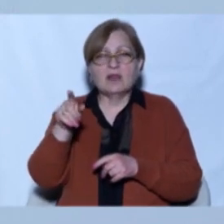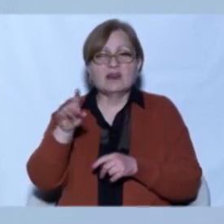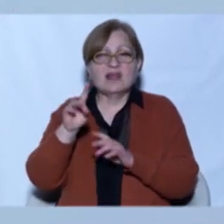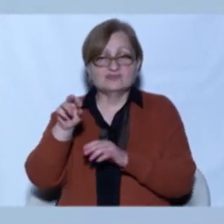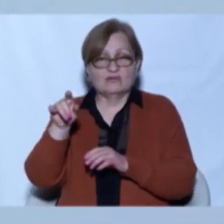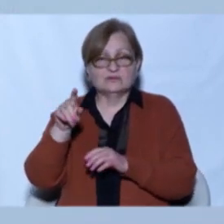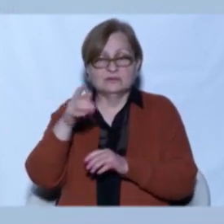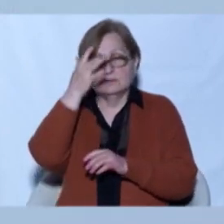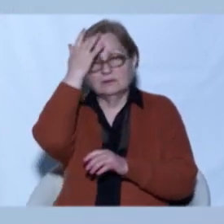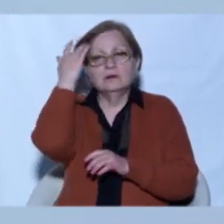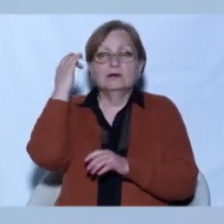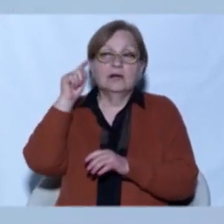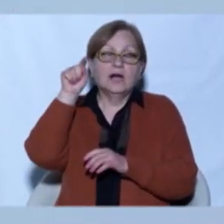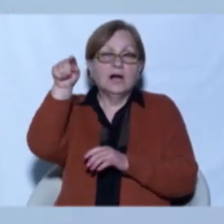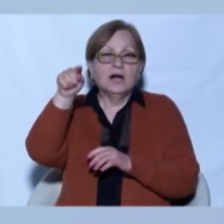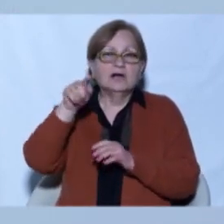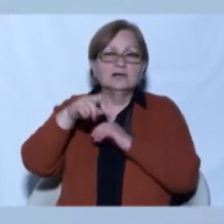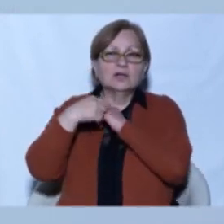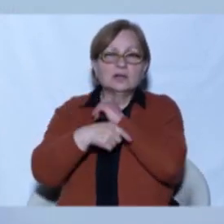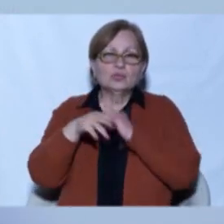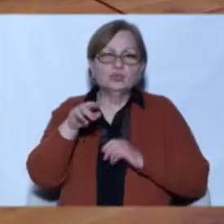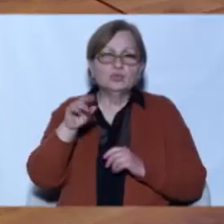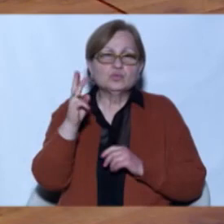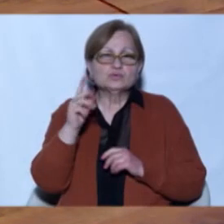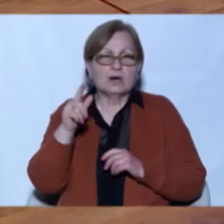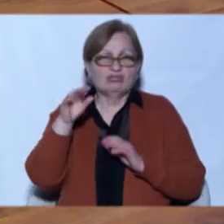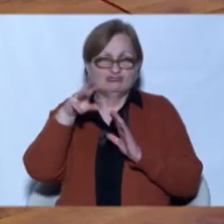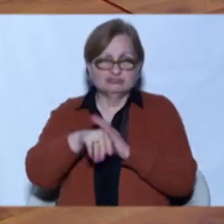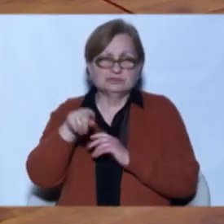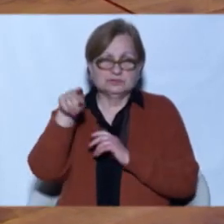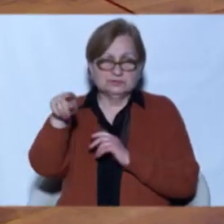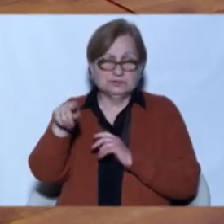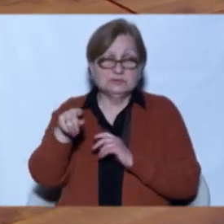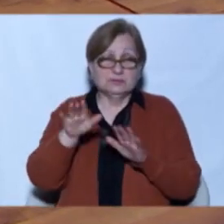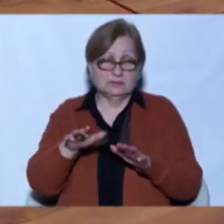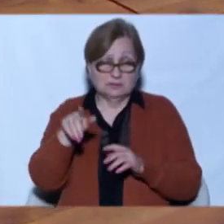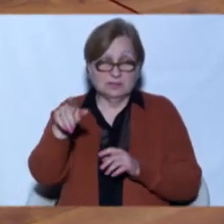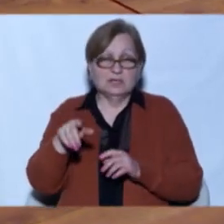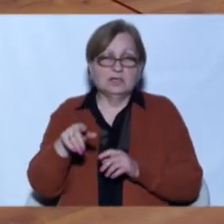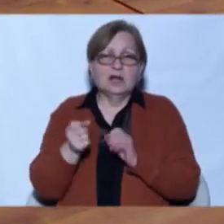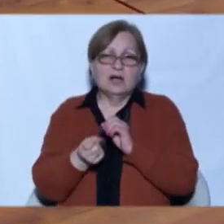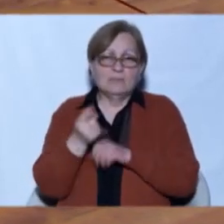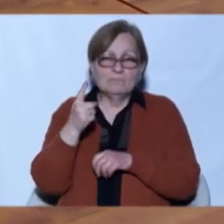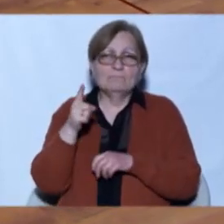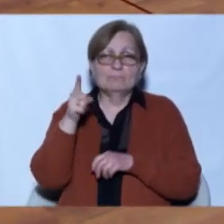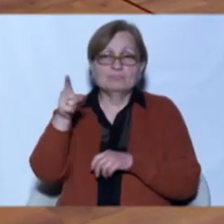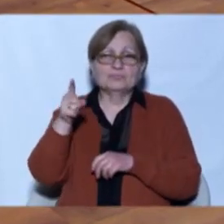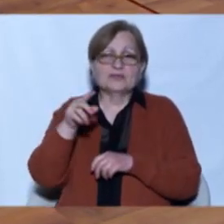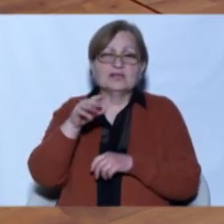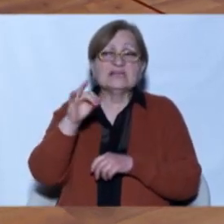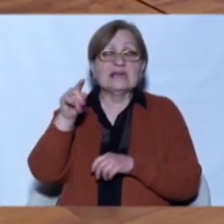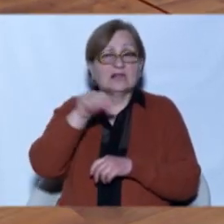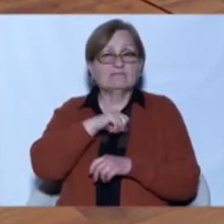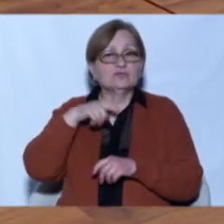ჭავჭავაძეს იქაურების განსმენია. ბაზალეთის ტბა მდებარეობს დუშეთში და დუშეთში ილია